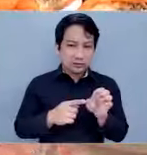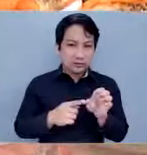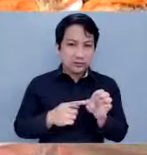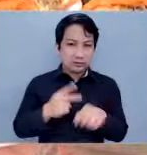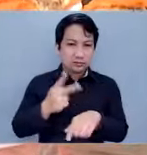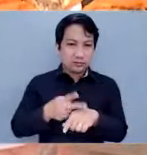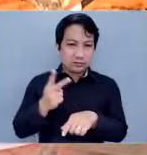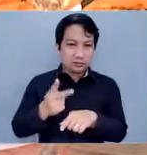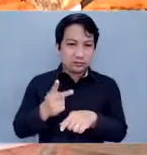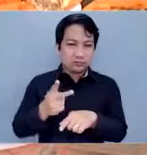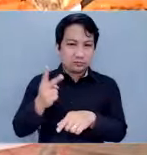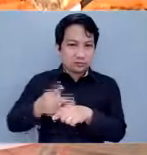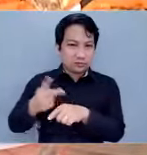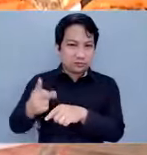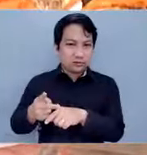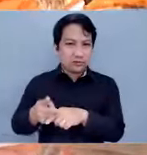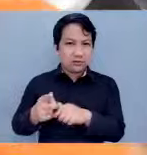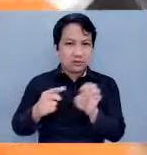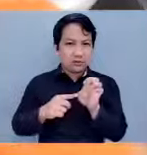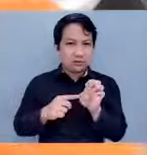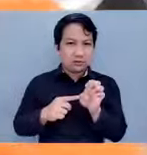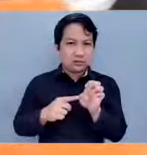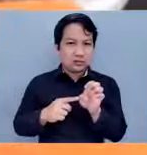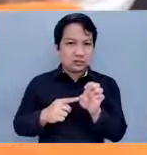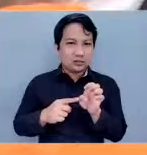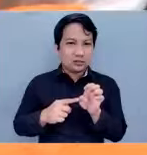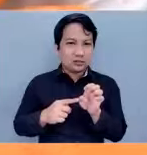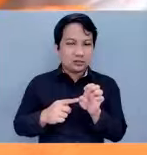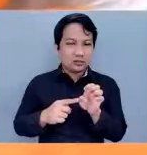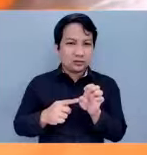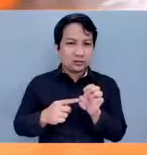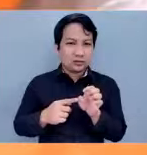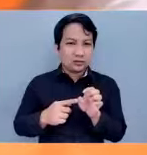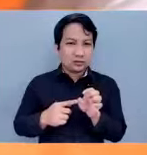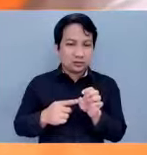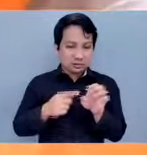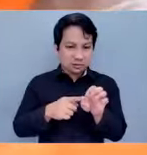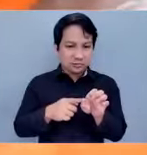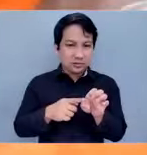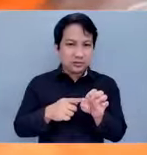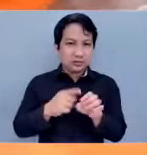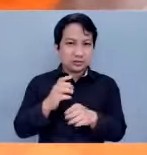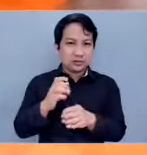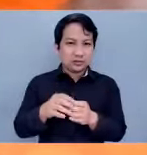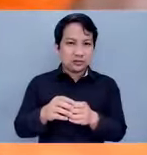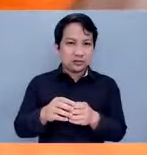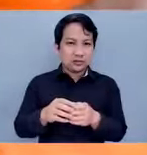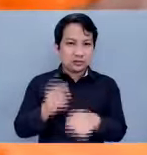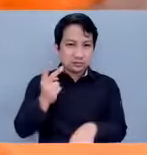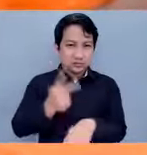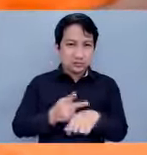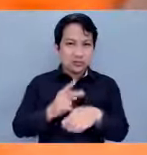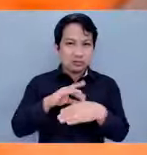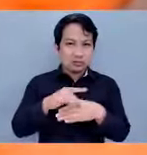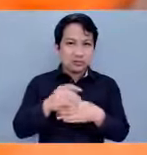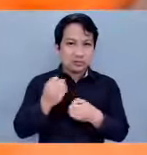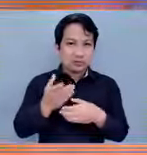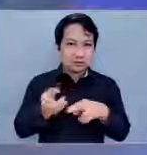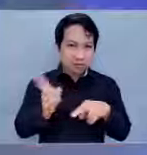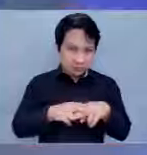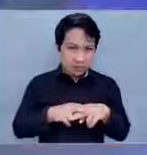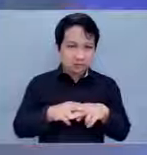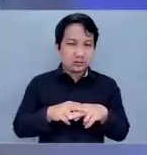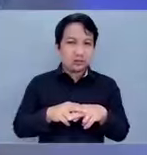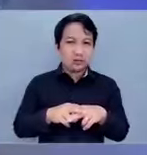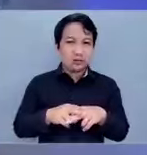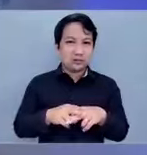double po. Ano yung extra special naman? Pag may special. Yung extra special po, double meat po yung nilalagay naman. Tapos yung, extra special. Yung double egg